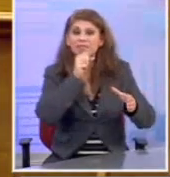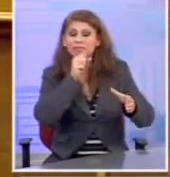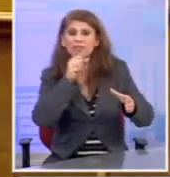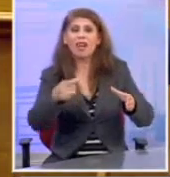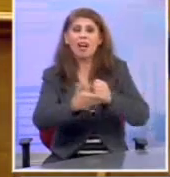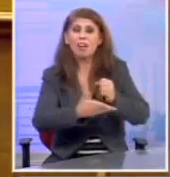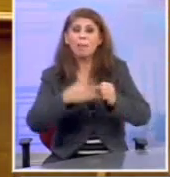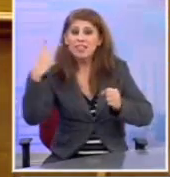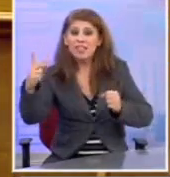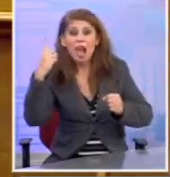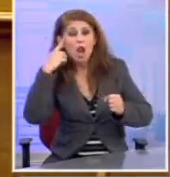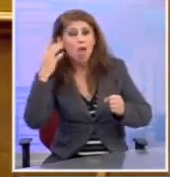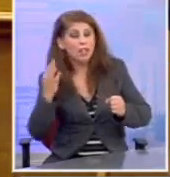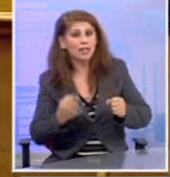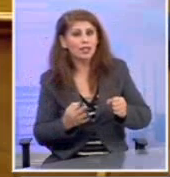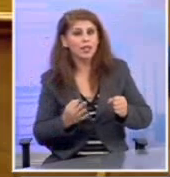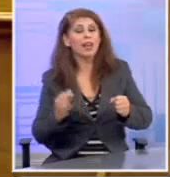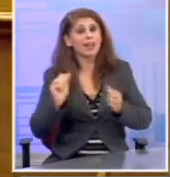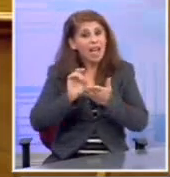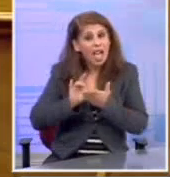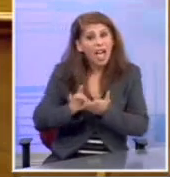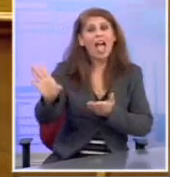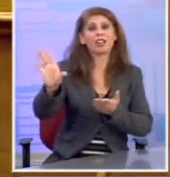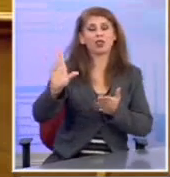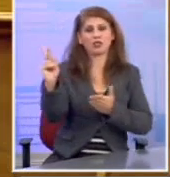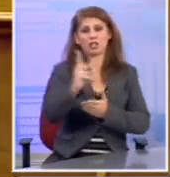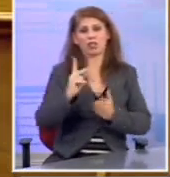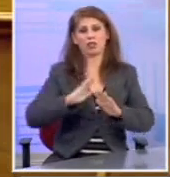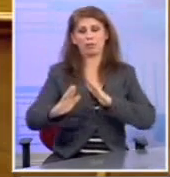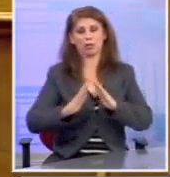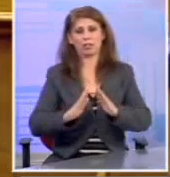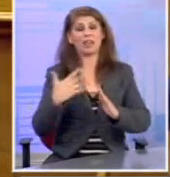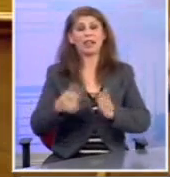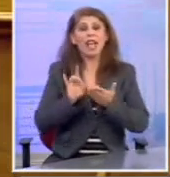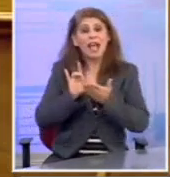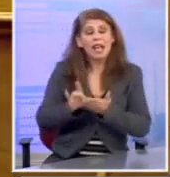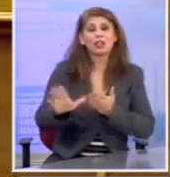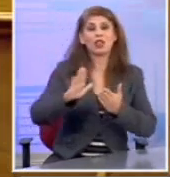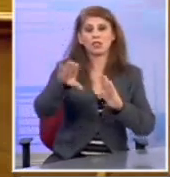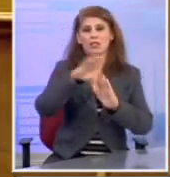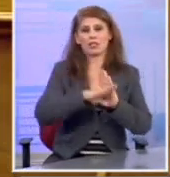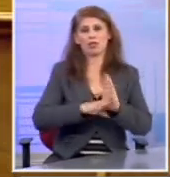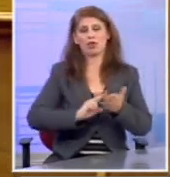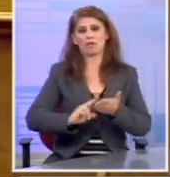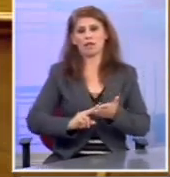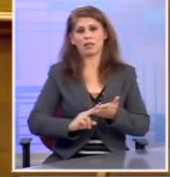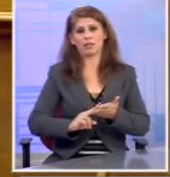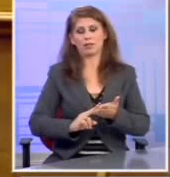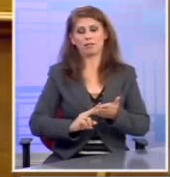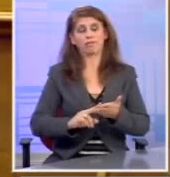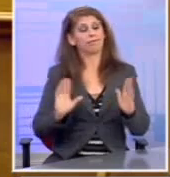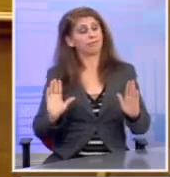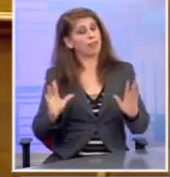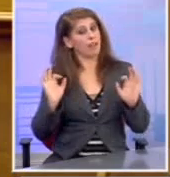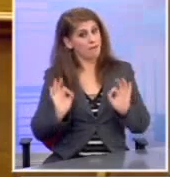αγρότες με τη δική σας λογική, βγαίνουν εκτός κοινωνικής προστασίας, βγαίνουν εκτός συστήματος ασφάλισης?